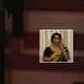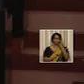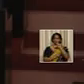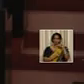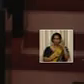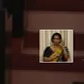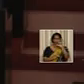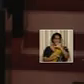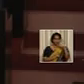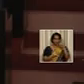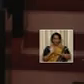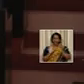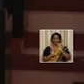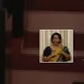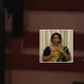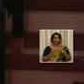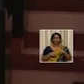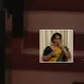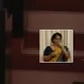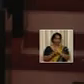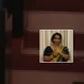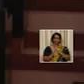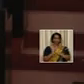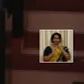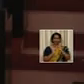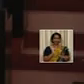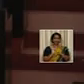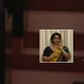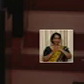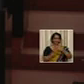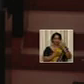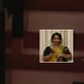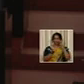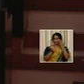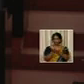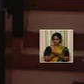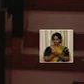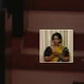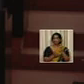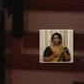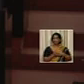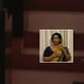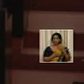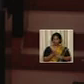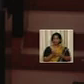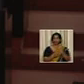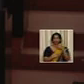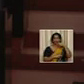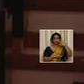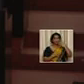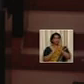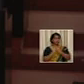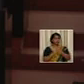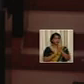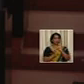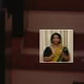සහ 2019 වර්ෂය සඳහා මාර්ග ආරක්ෂා පිළිබඳව ජාතික සභාවේ වාර්ෂික වාර්තාව මම ඉදිරිපත් කරමි. මෙම වාර්තා බල ශක්තිය හා ප්‍රවාහන පිළිබඳව